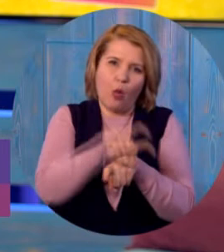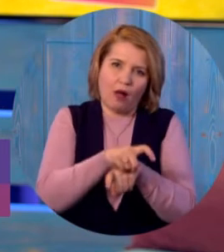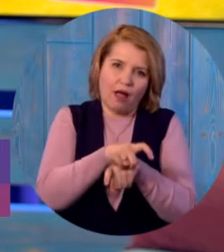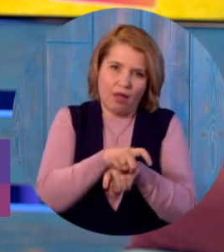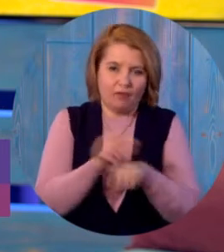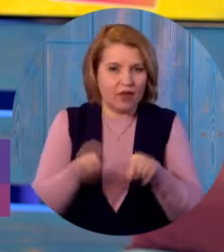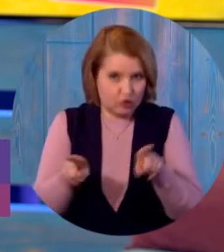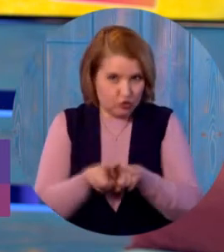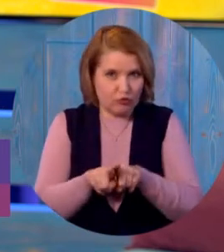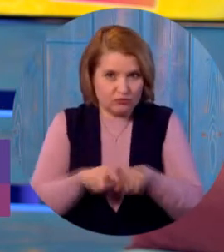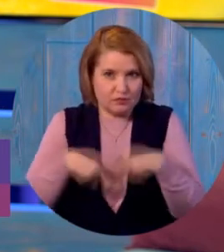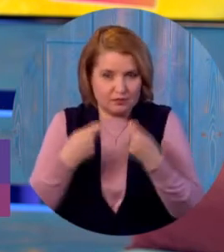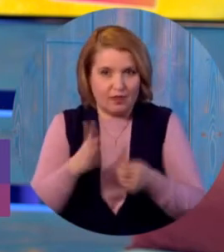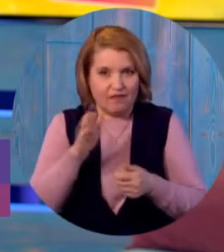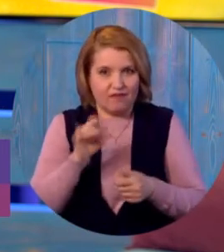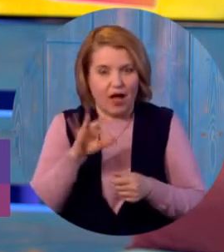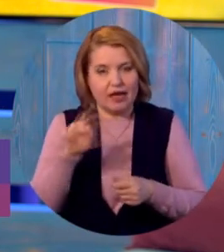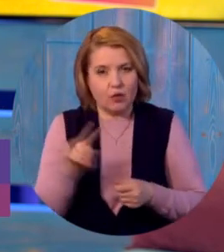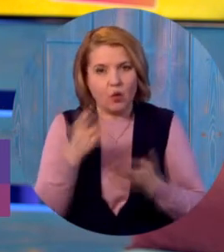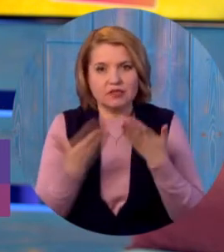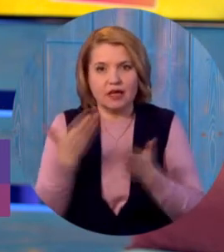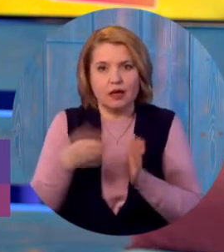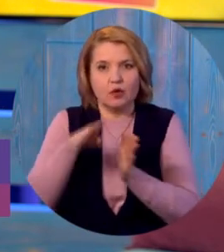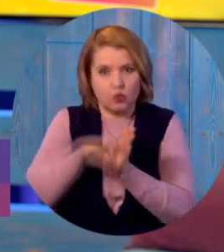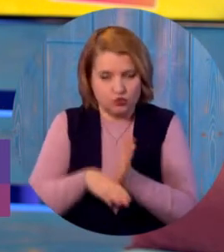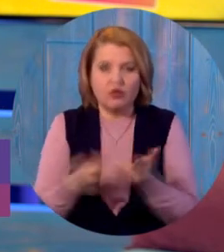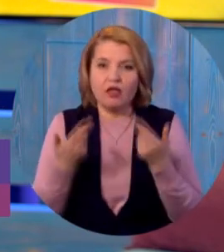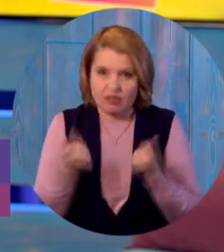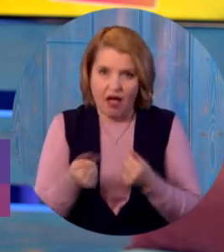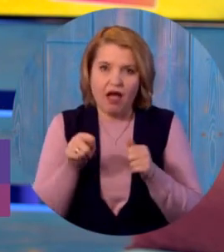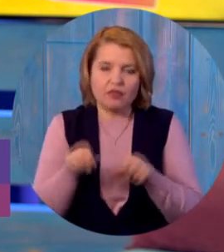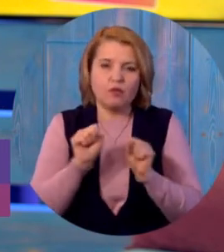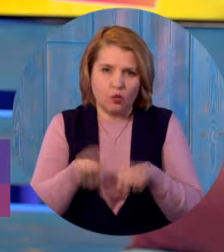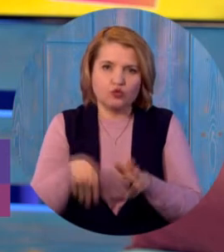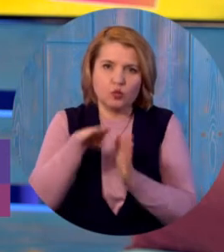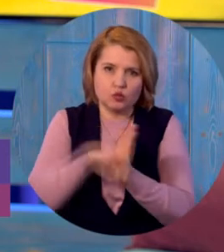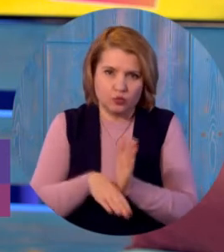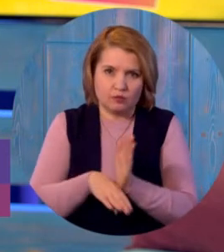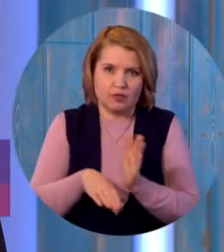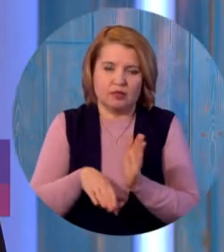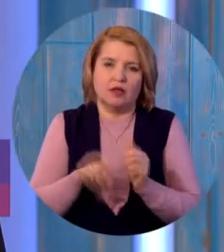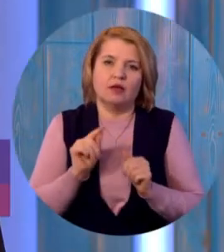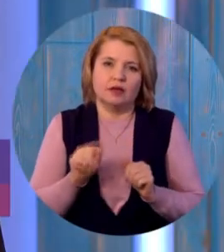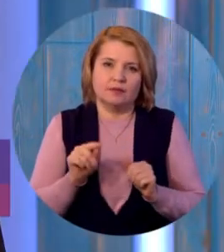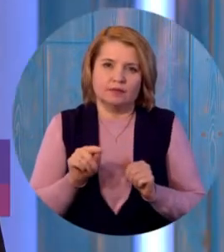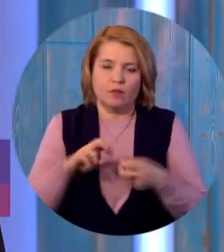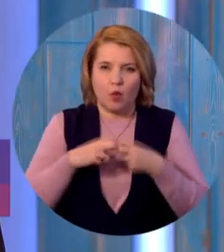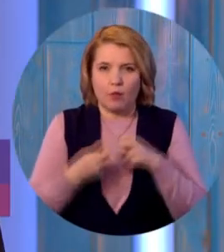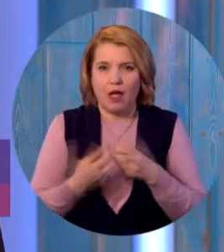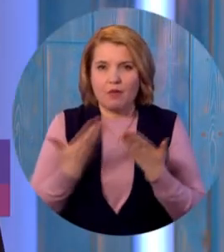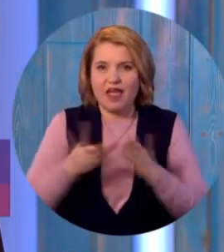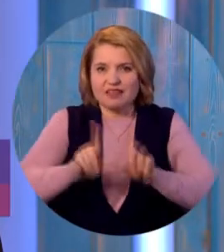варикозу или они могут просто усугубить проблему? Это может усугубить, к сожалению, потому что когда высокий каблук